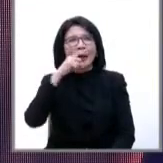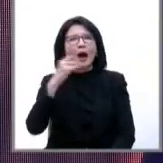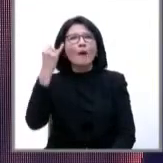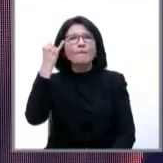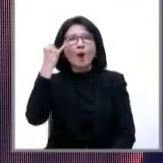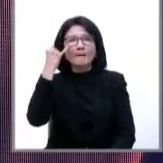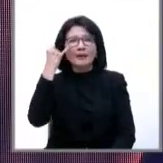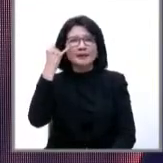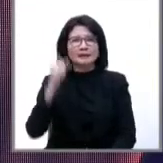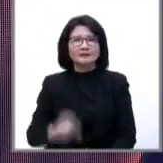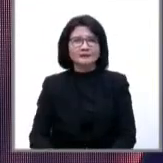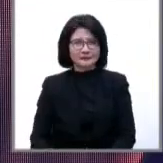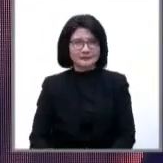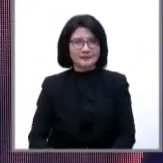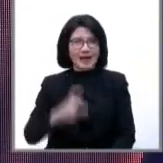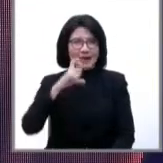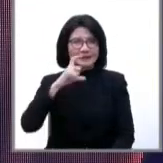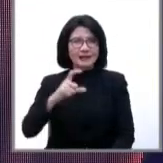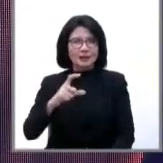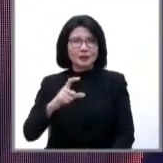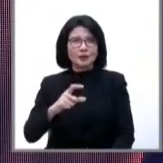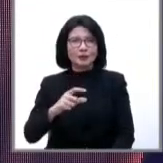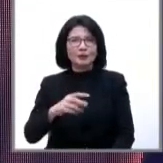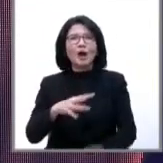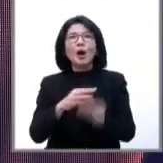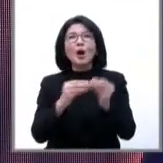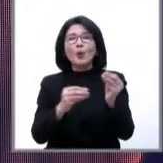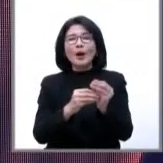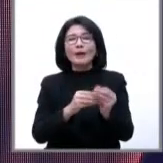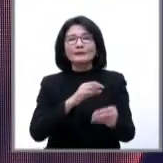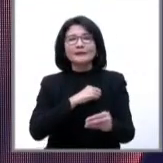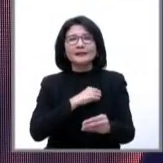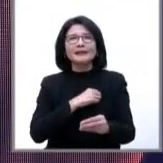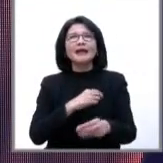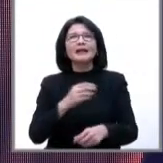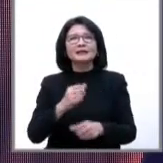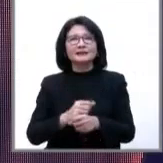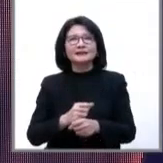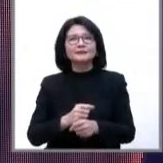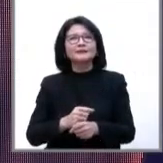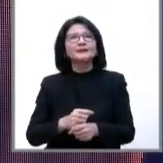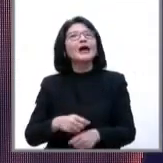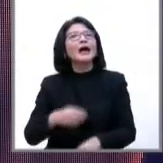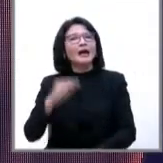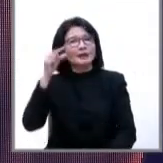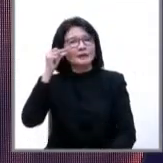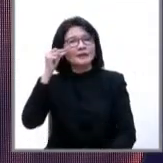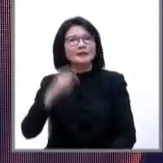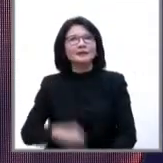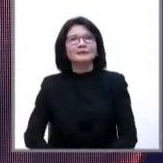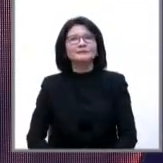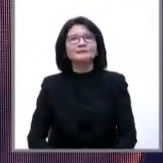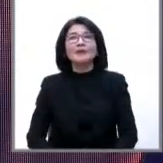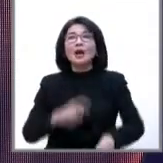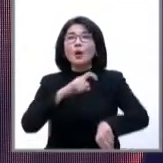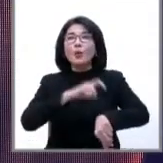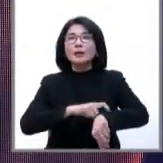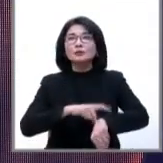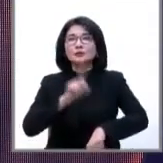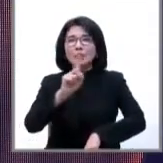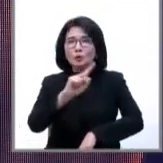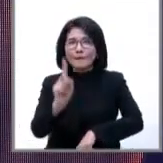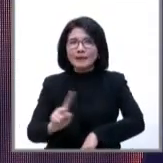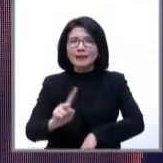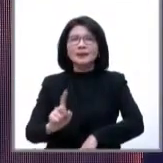kepada calon wakil presiden nomor urut 2 Bapak Gibran rakabmingraka Bapak Muhaimin waktunya 1 menit dimulai saat